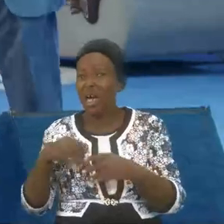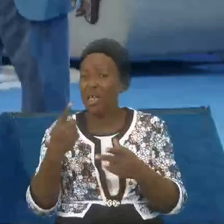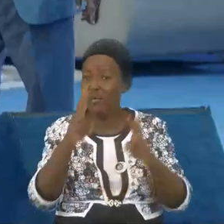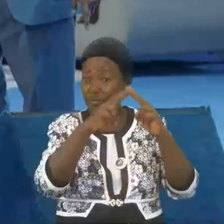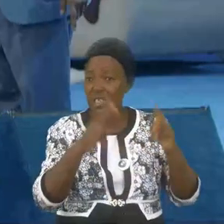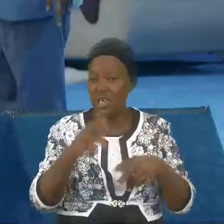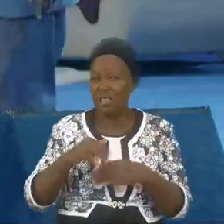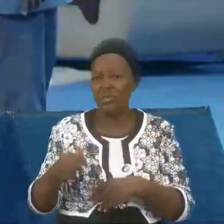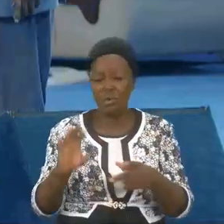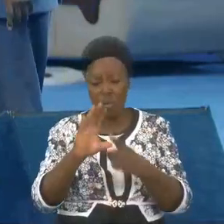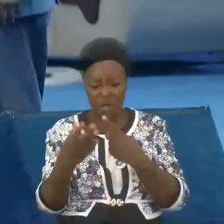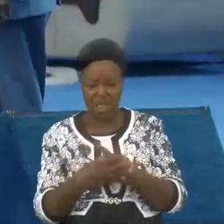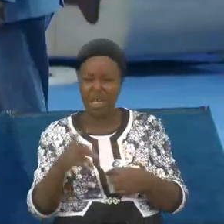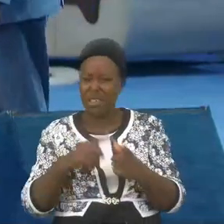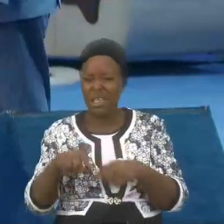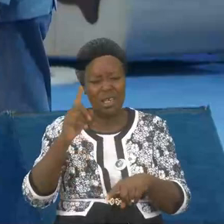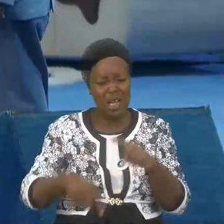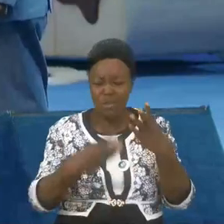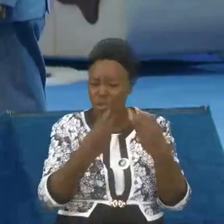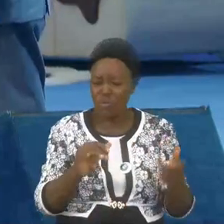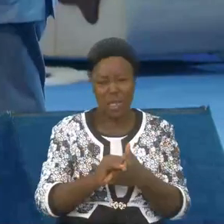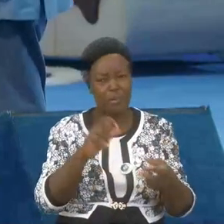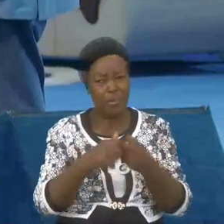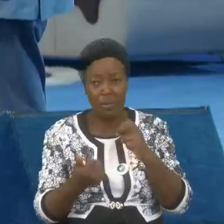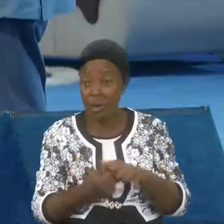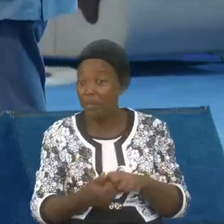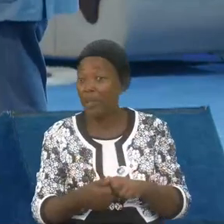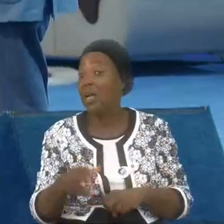communauté. Et ils n'ont pas pu régler le problème.